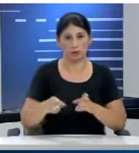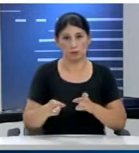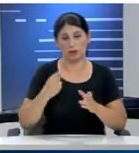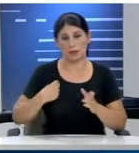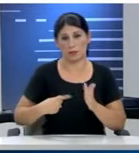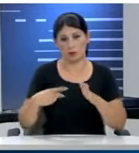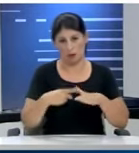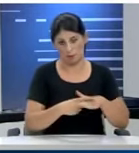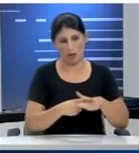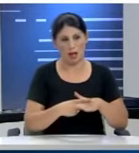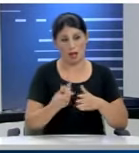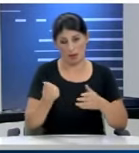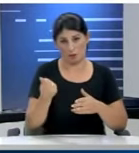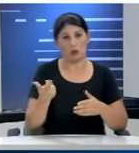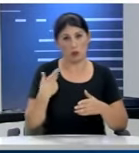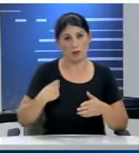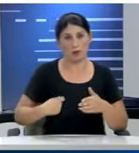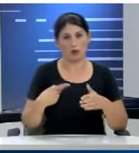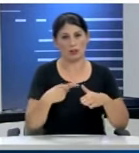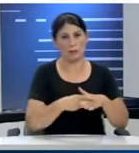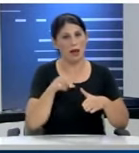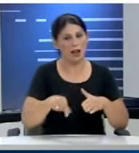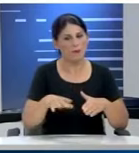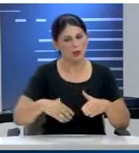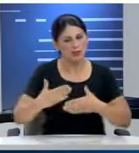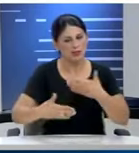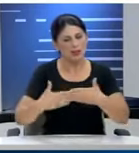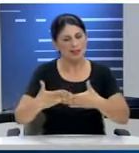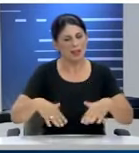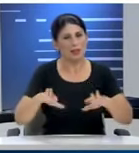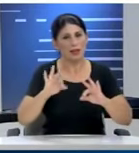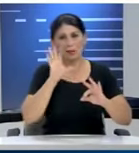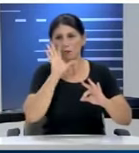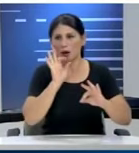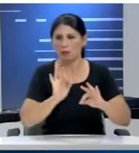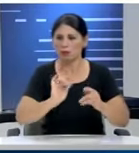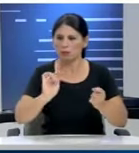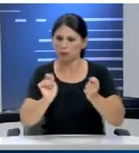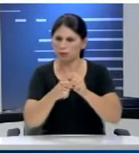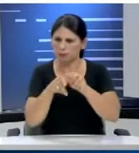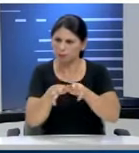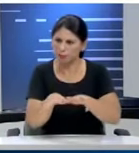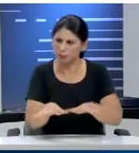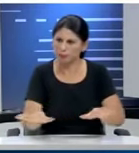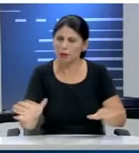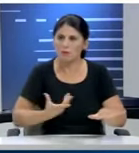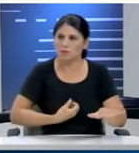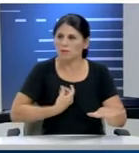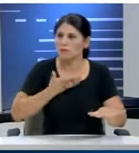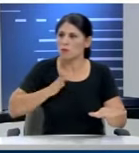σιγά σιγά θα αρχίσει να γίνεται και μια πραγματικότητα που θα τη νιώσει ο μέσος Έλληνας πολίτης στην τσέπη